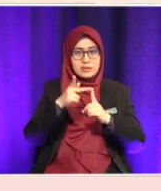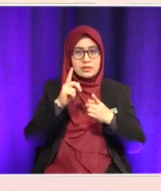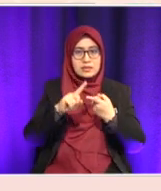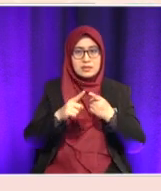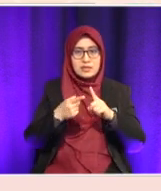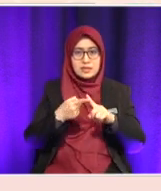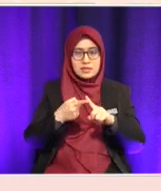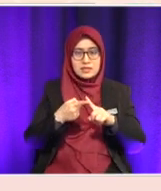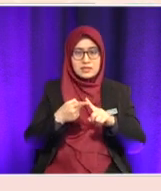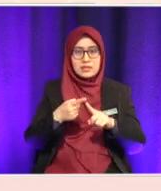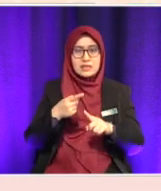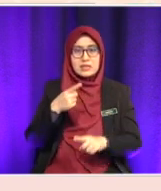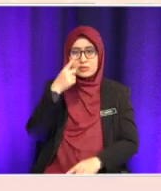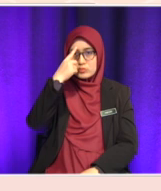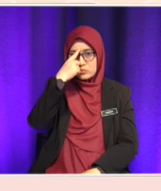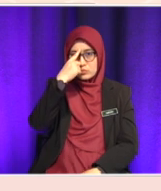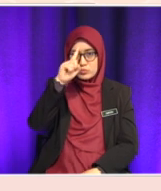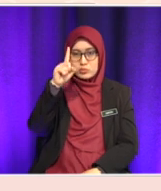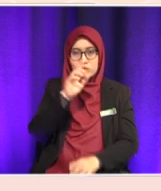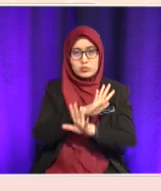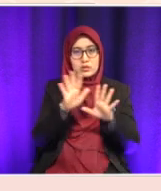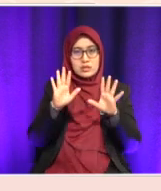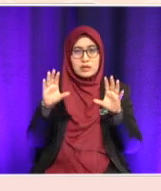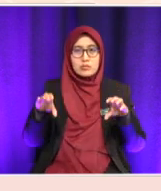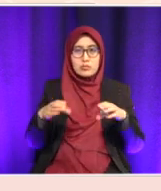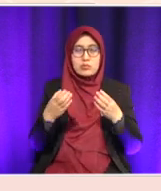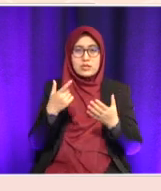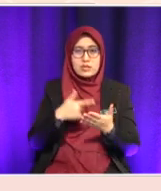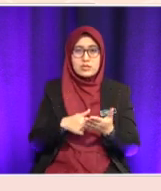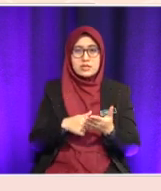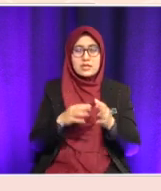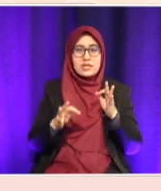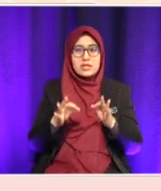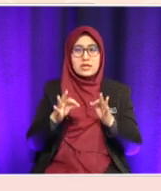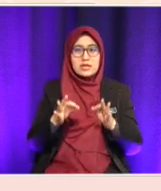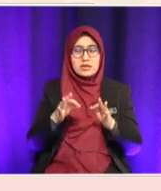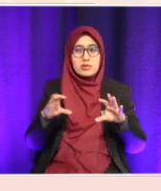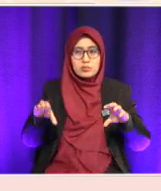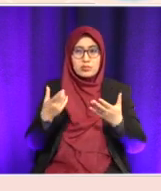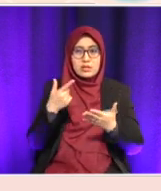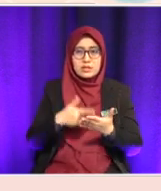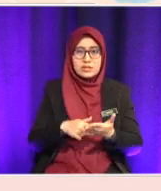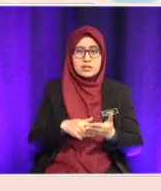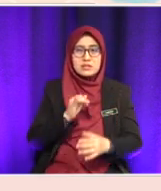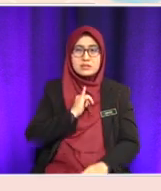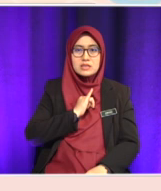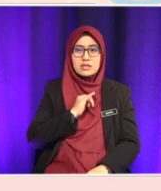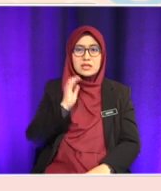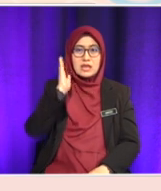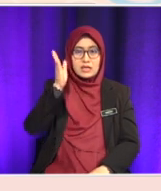saya jikalau dibuat bener itu lagi saya akan bergegas beritahu kepada guru Oke